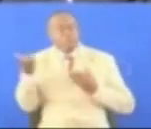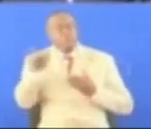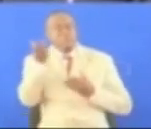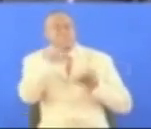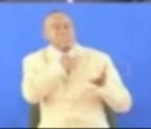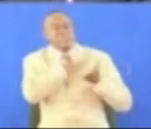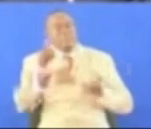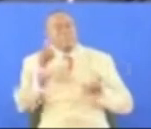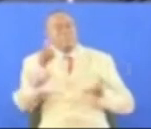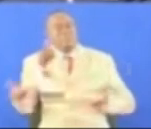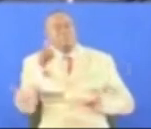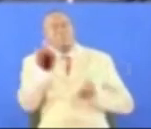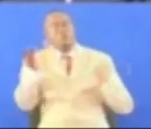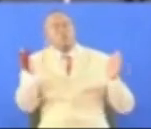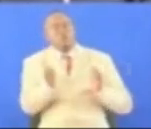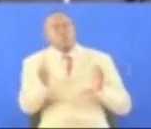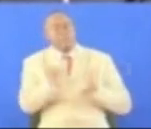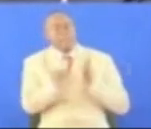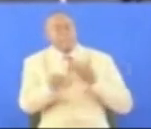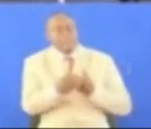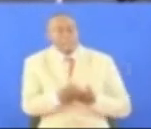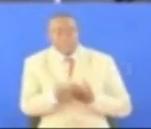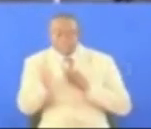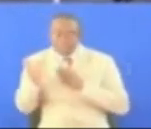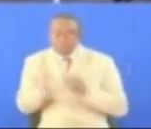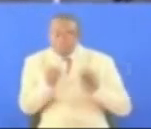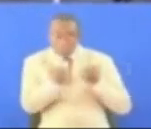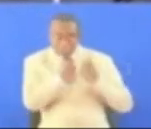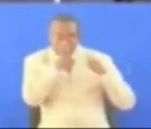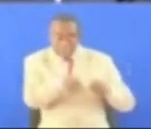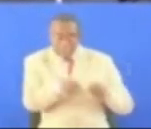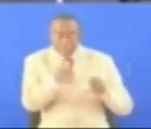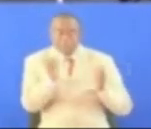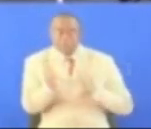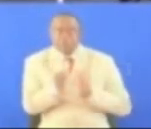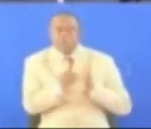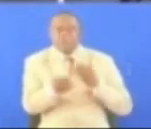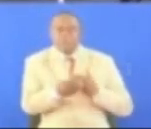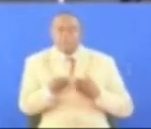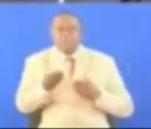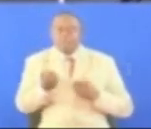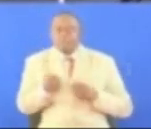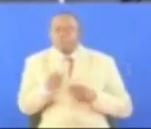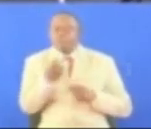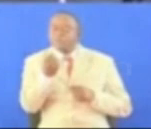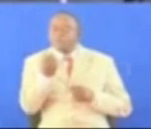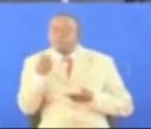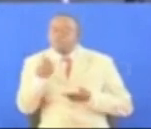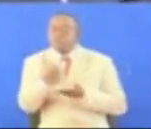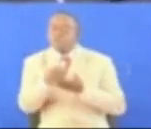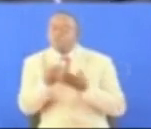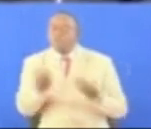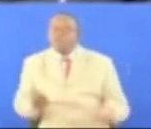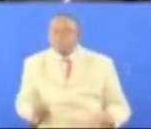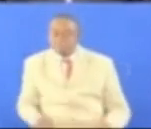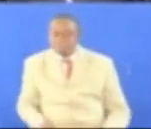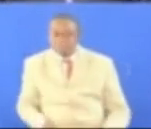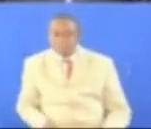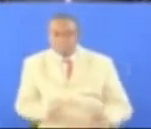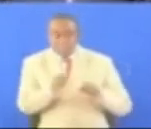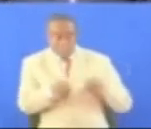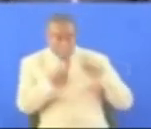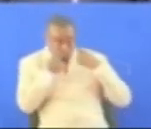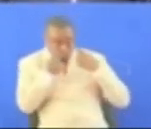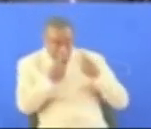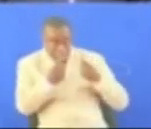hiyo jamii wanatuza ni ipi, hii mipango tunatenga ya nini, haya mabilioni ya fedha tunaweka ya nini, kama hayataangalia